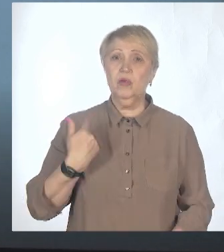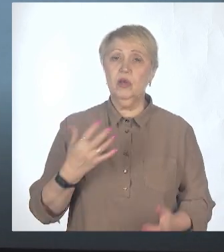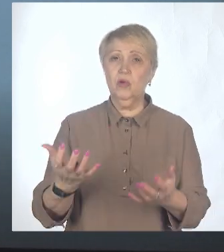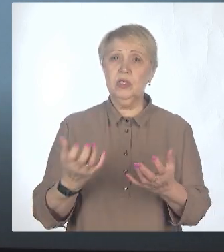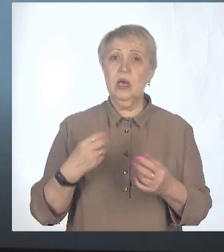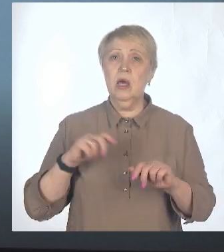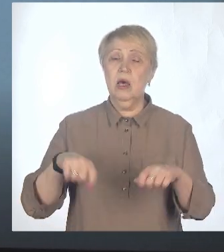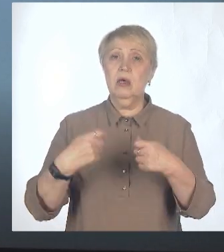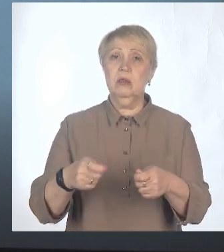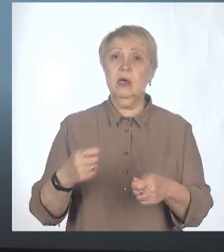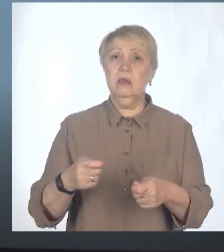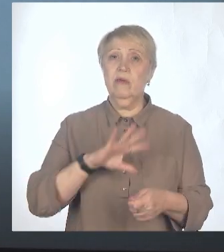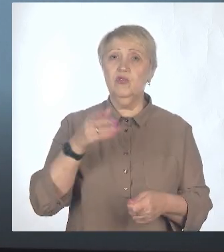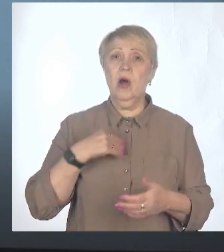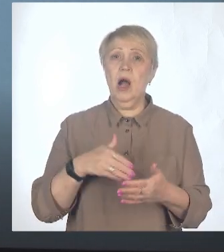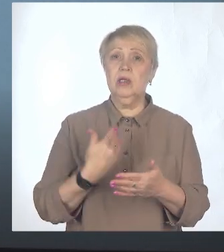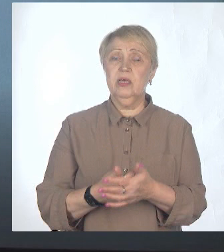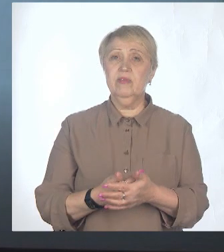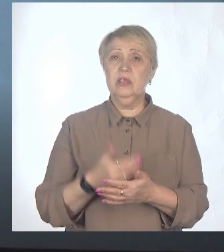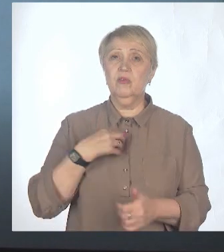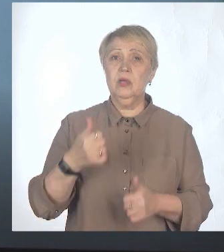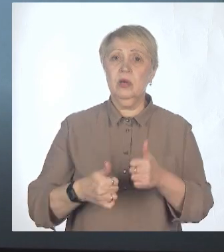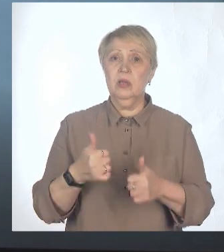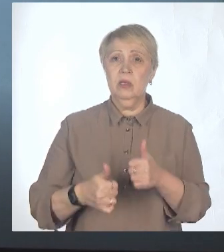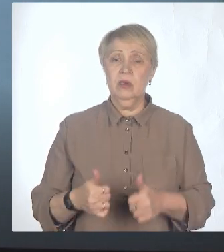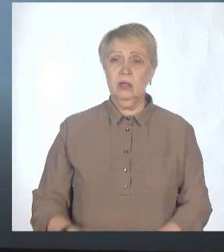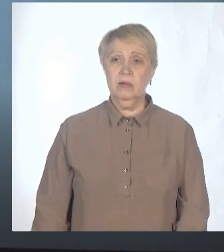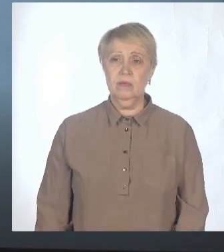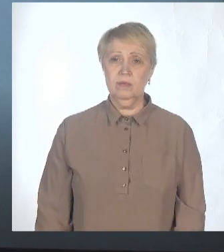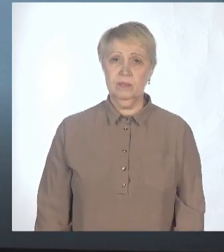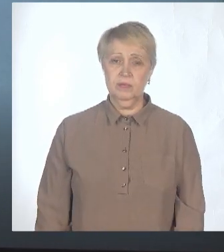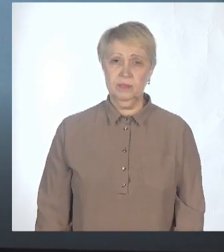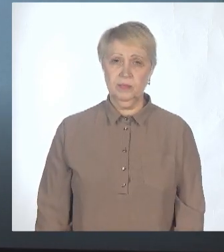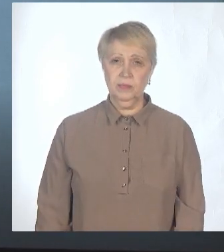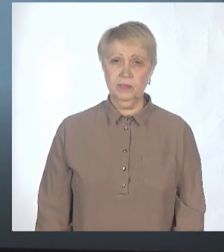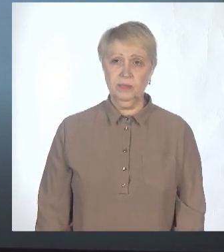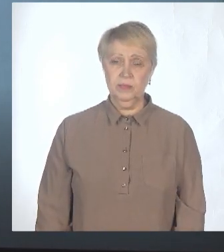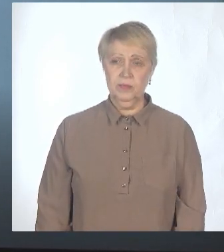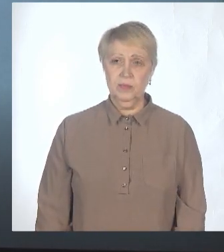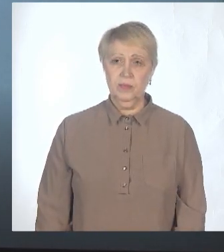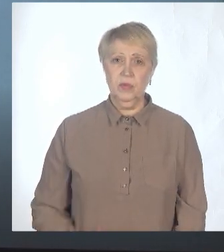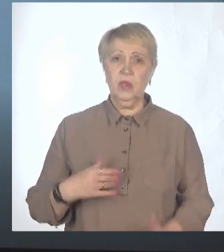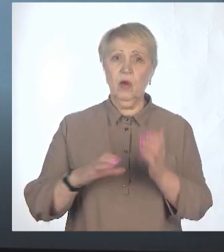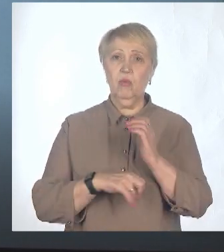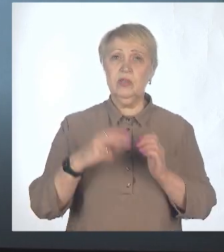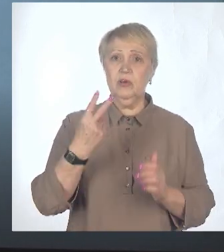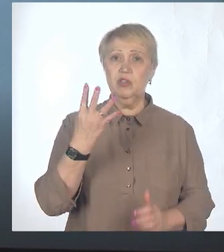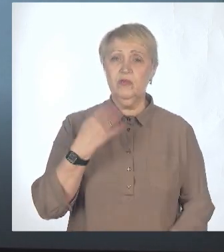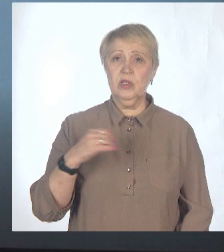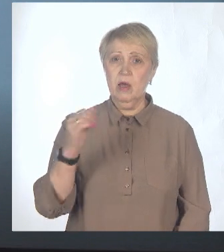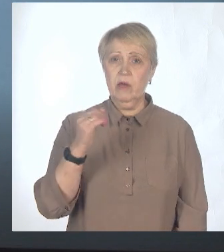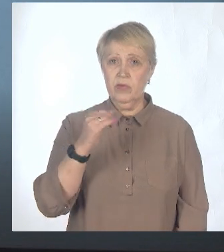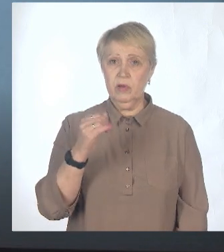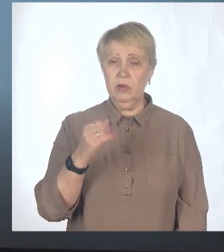начали восстанавливать спрос, активность кандидатов, хоть и не спешила, но тем не менее поднималась, то после 24 февраля